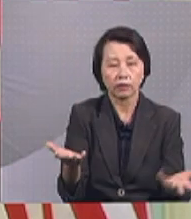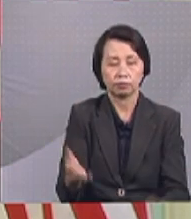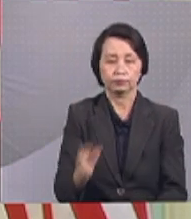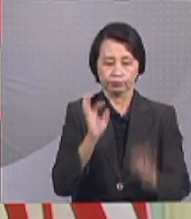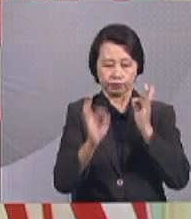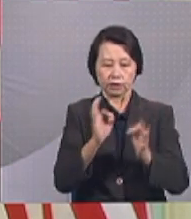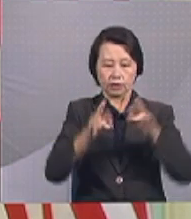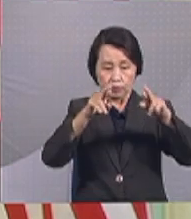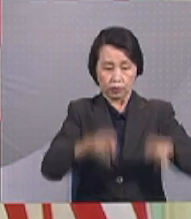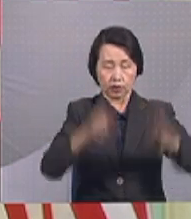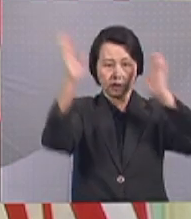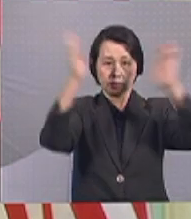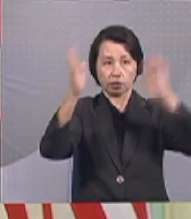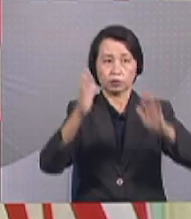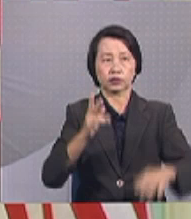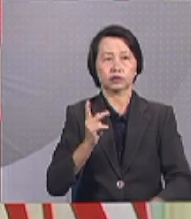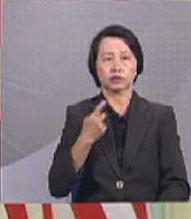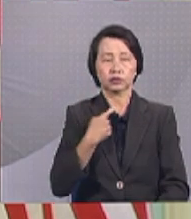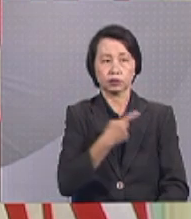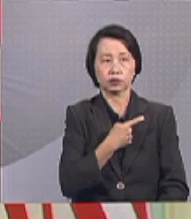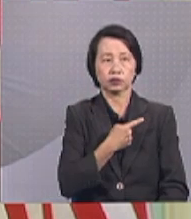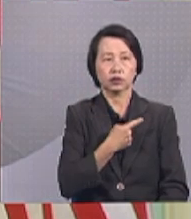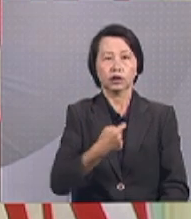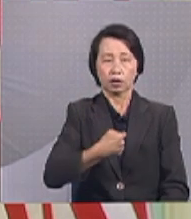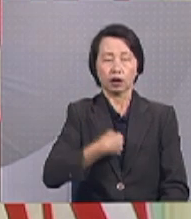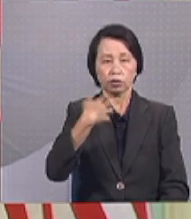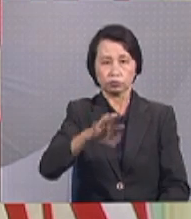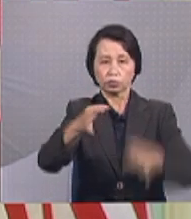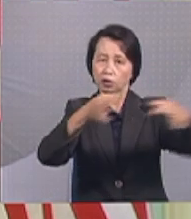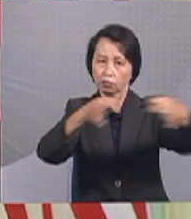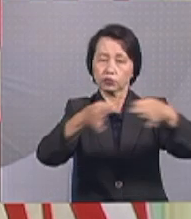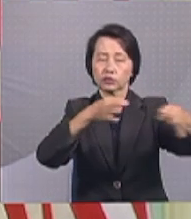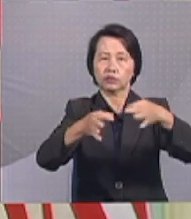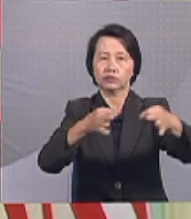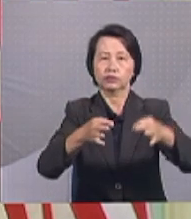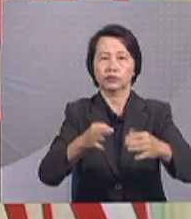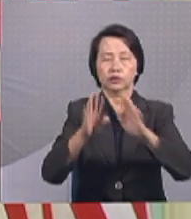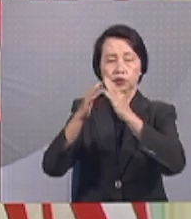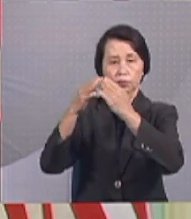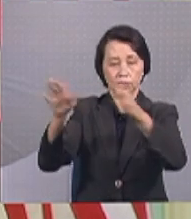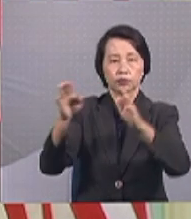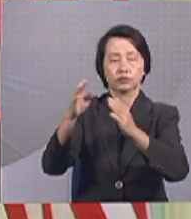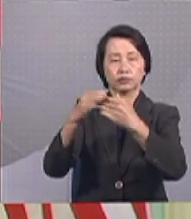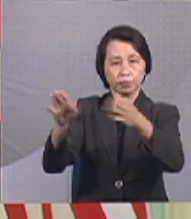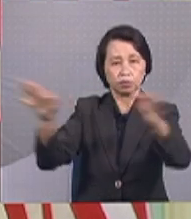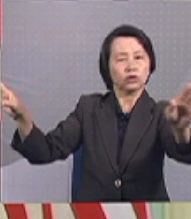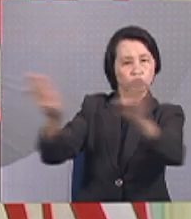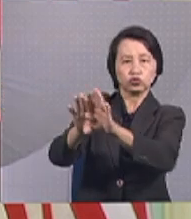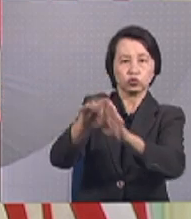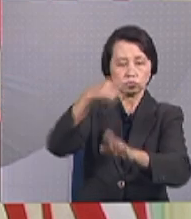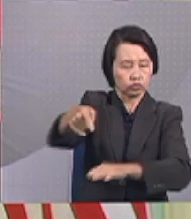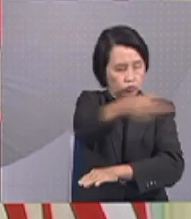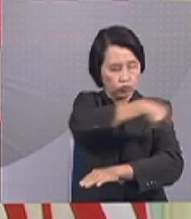Malaysia, kita polisi kita saya dah terangkan, iaitu pintu negara ditutup kepada semua